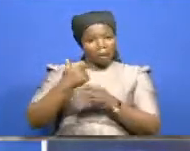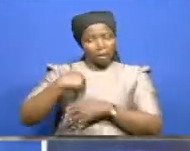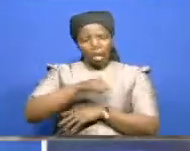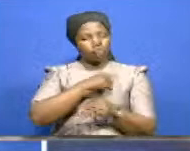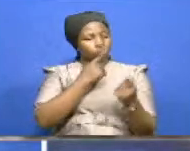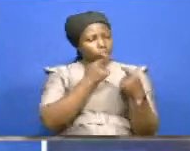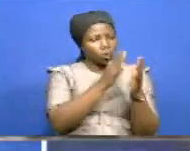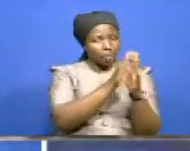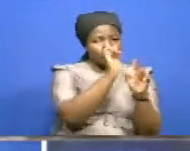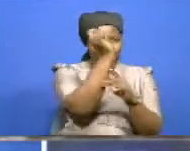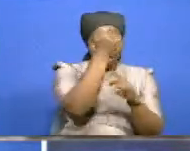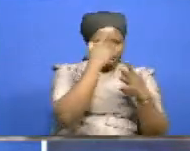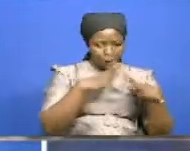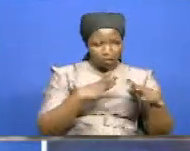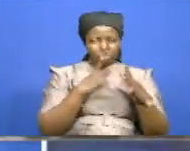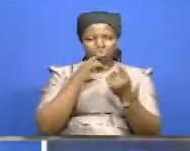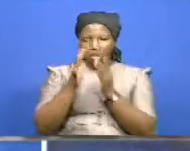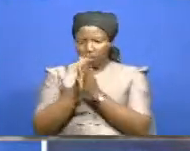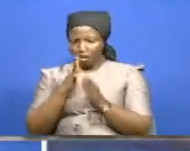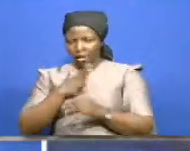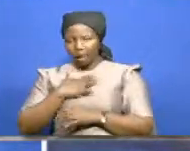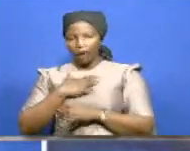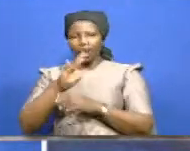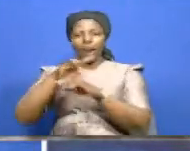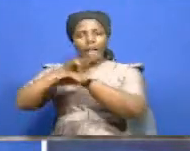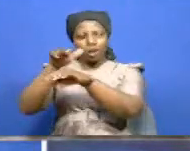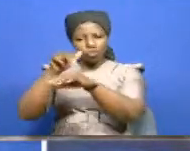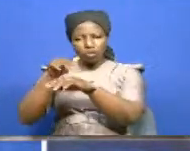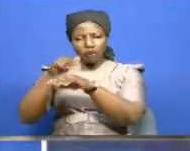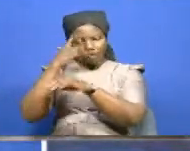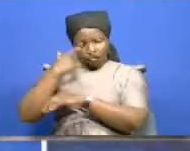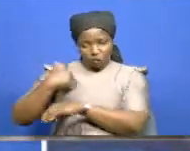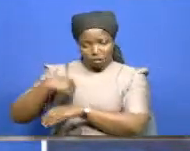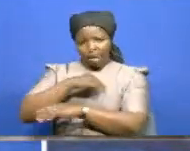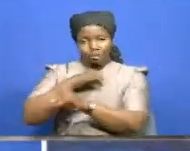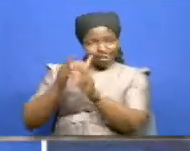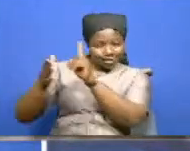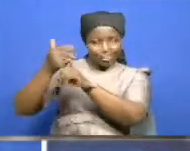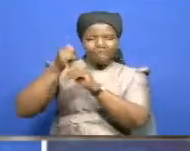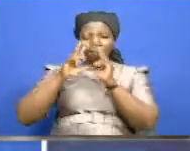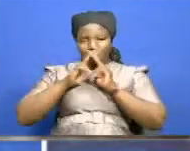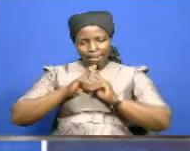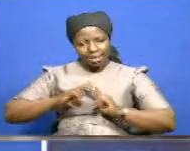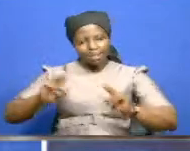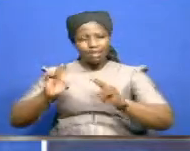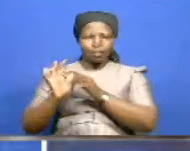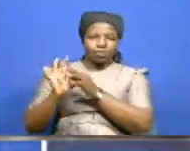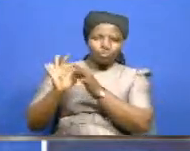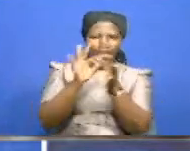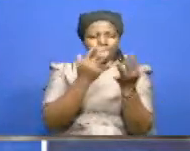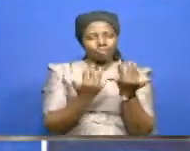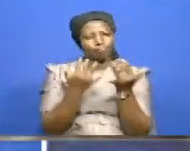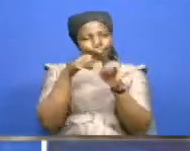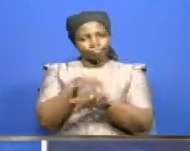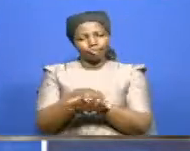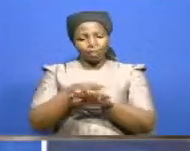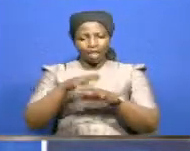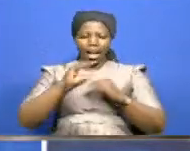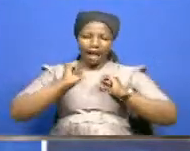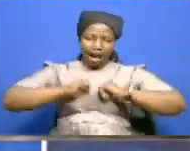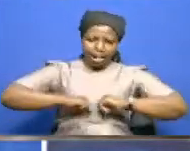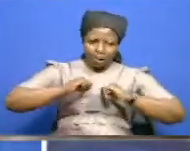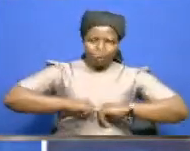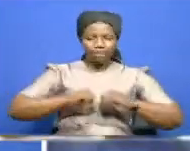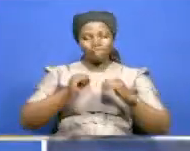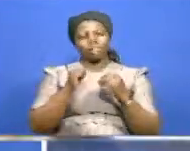Wakenya, kuzungumza na taifa letu ili tuwe na amani, tuwe na uwiano, tuwe na maelewano